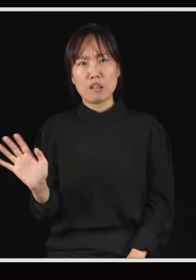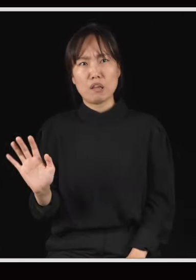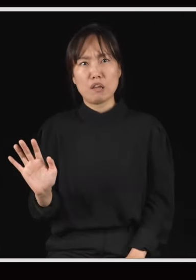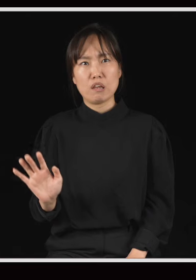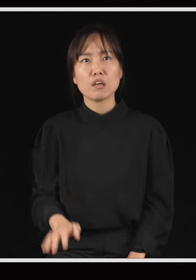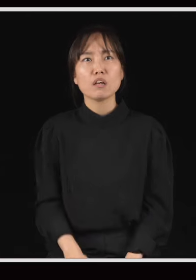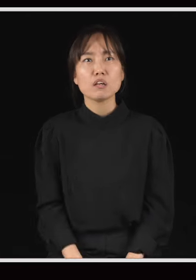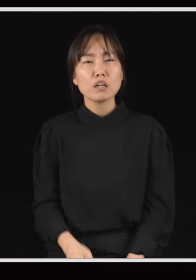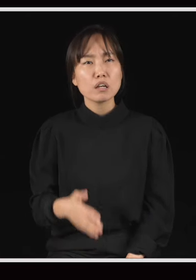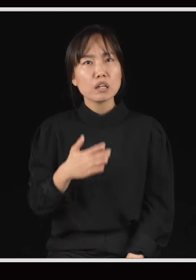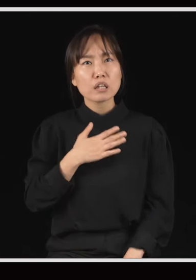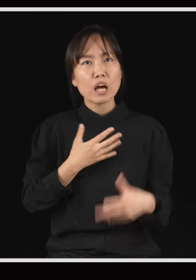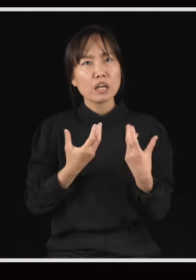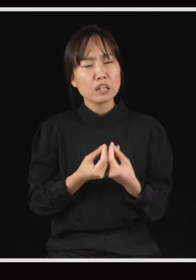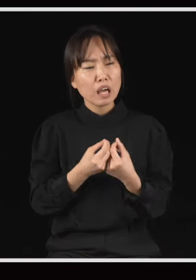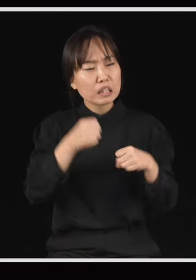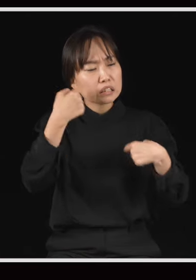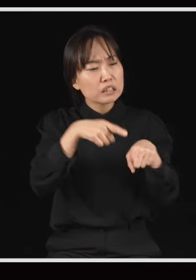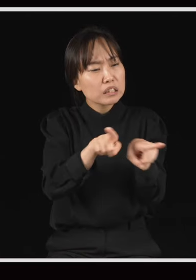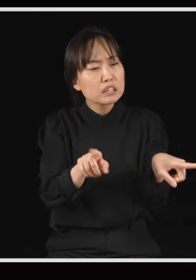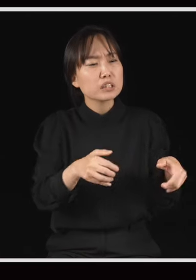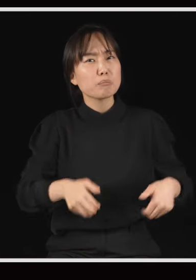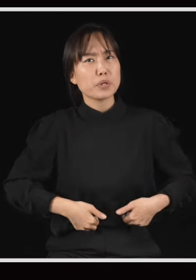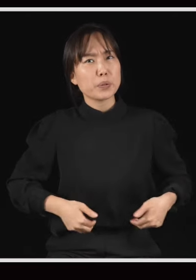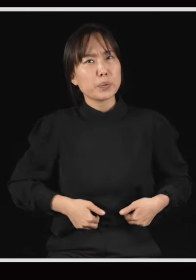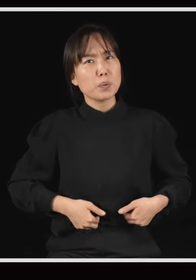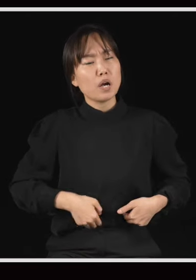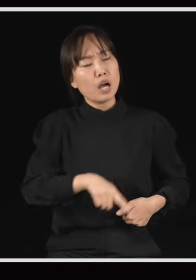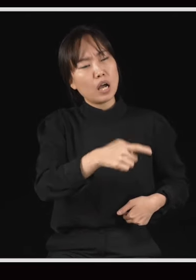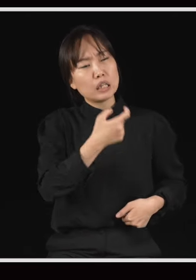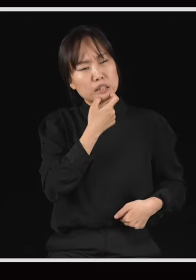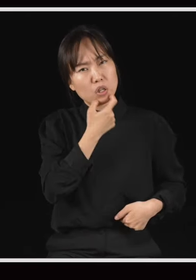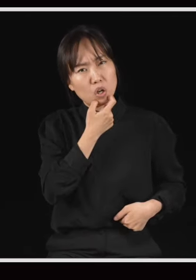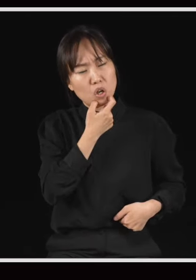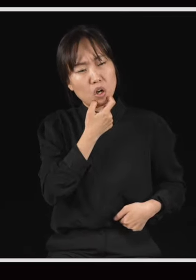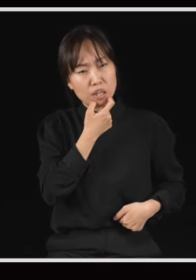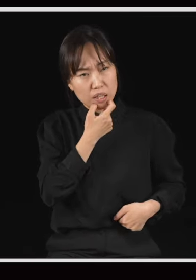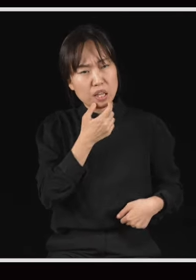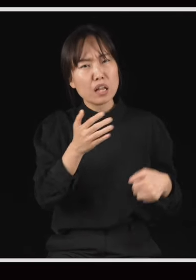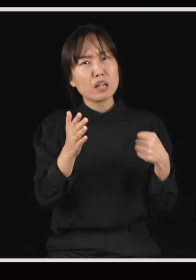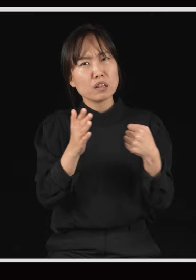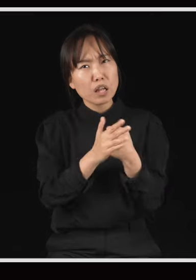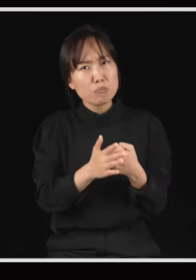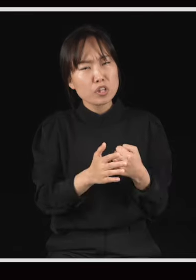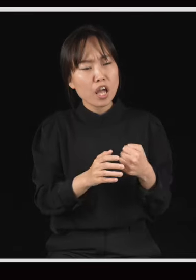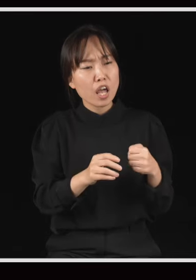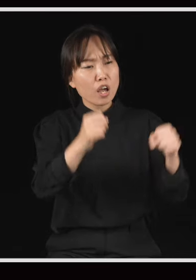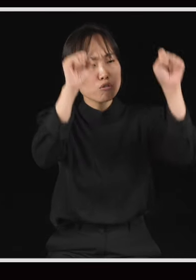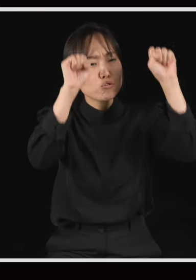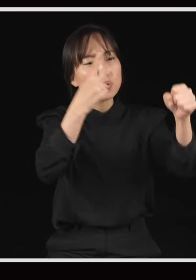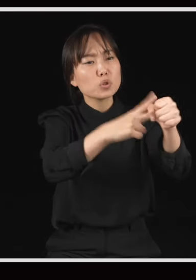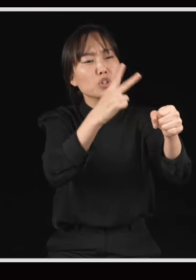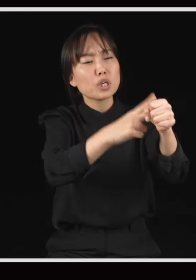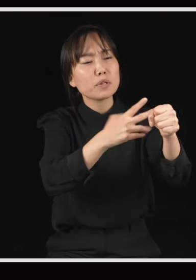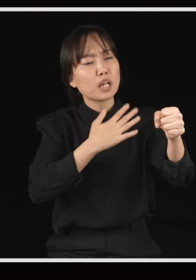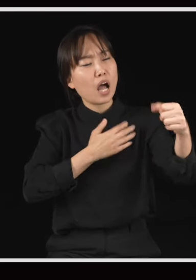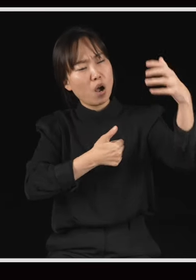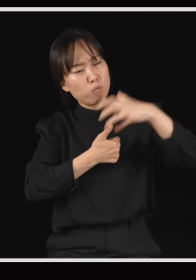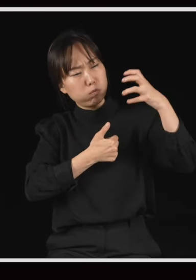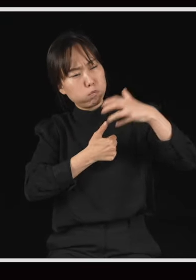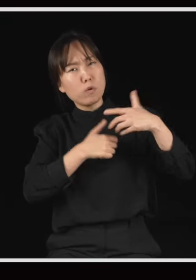안 해요. 저도 스트레칭을 더 많이 해야 되는데 스트레칭이 정말 너무 하기 싫어요. 근데 그래서 매주 이제 그 혼이